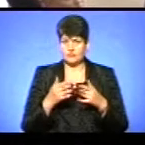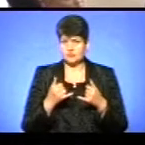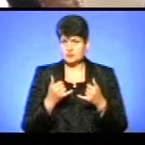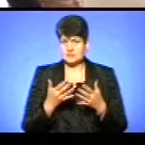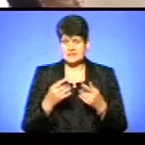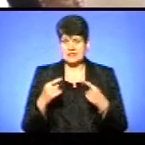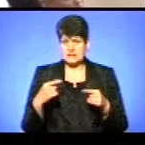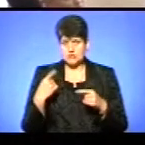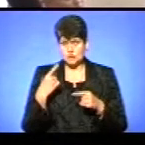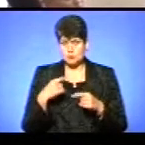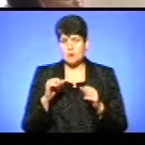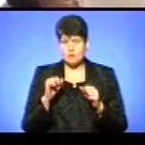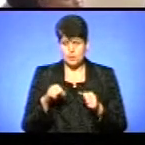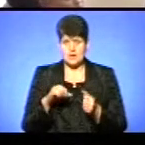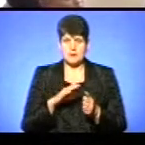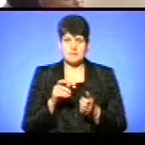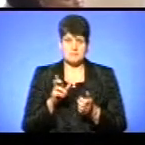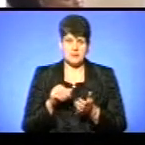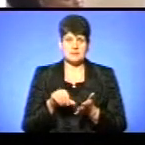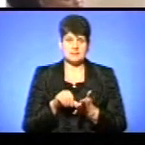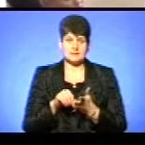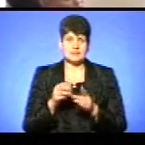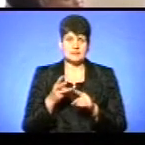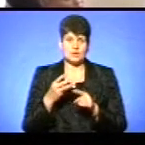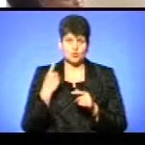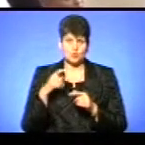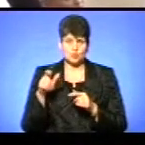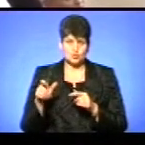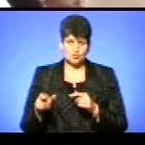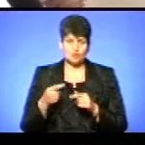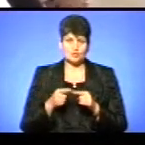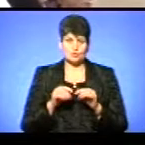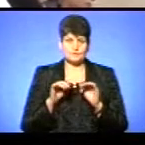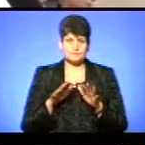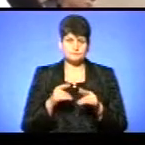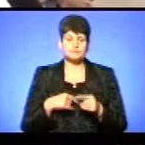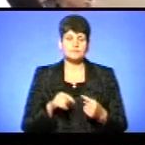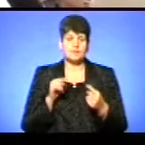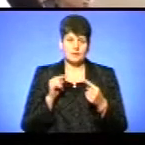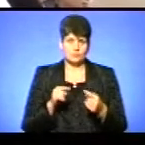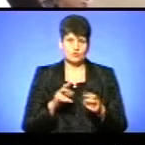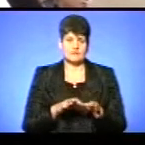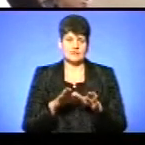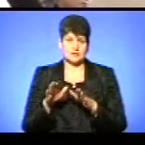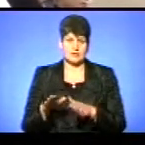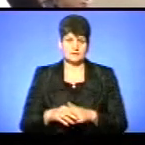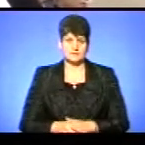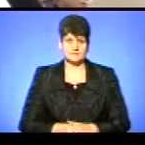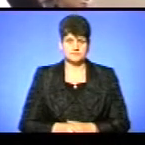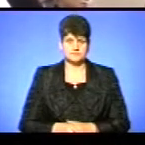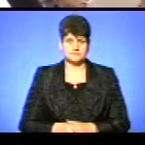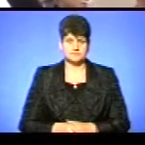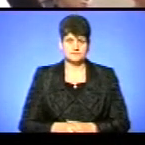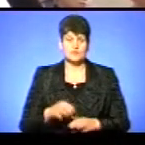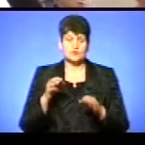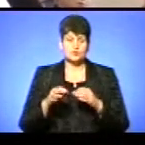будь-якому разі інша особа могла б представити третю особу в цьому процесі. Ми заперечуємо проти відкладення, просимо продовжувати судове слухання. Зрозуміло,